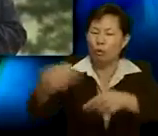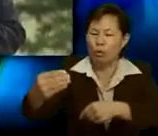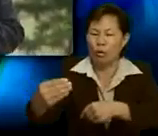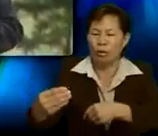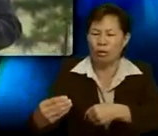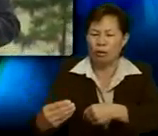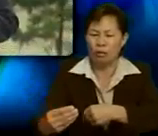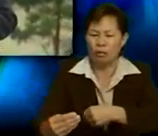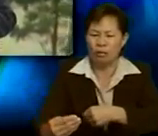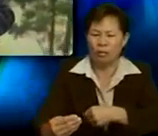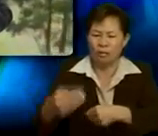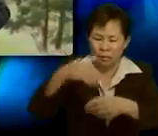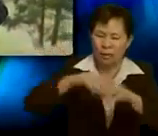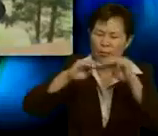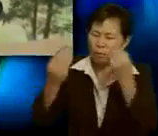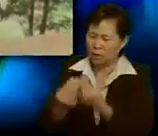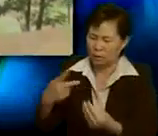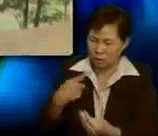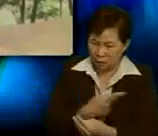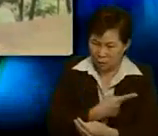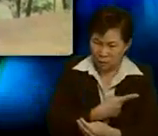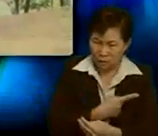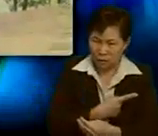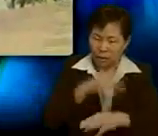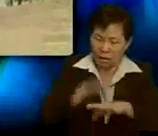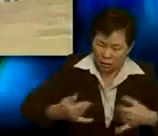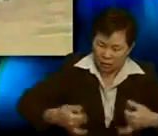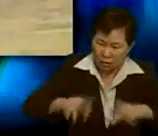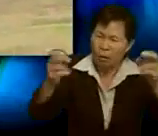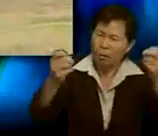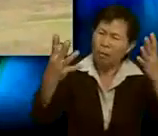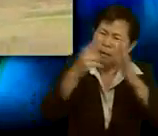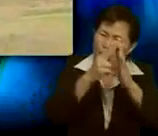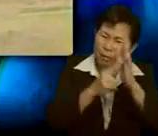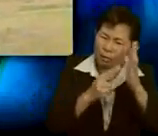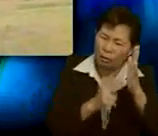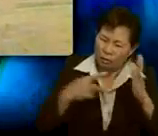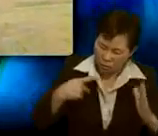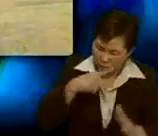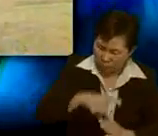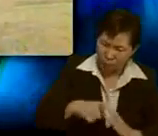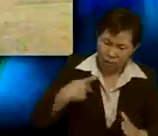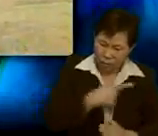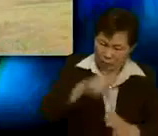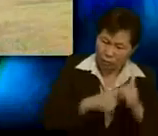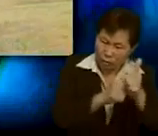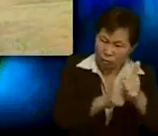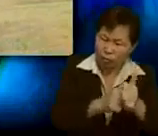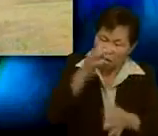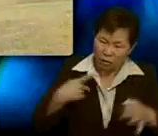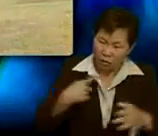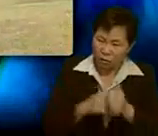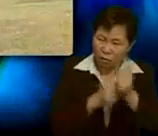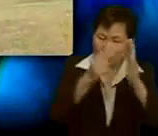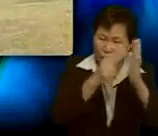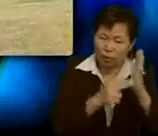dalam negara, di dalam masyarakat kita, di luar sana, di atas jalan raya, ada banyak peraturan. Kita kena ikut. Kalau kita tak ikut peraturan, kita